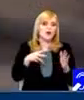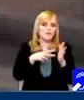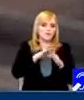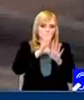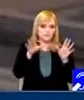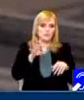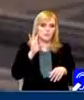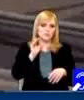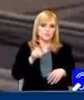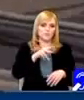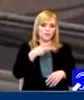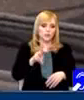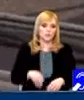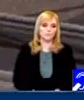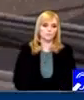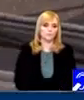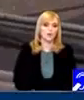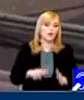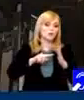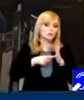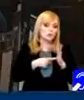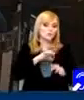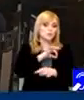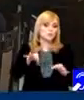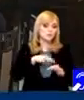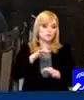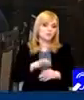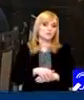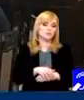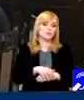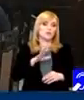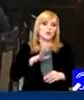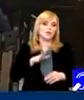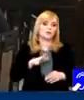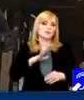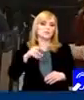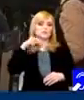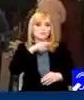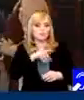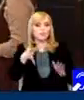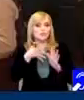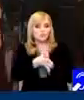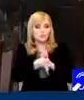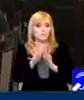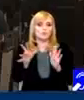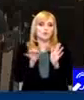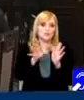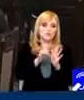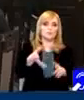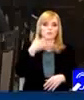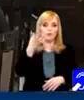840.000 de euro. Scopul proiectului este de a minimaliza cheltuielile pentru energie